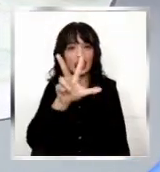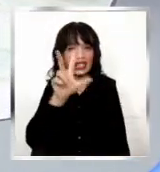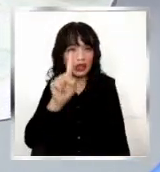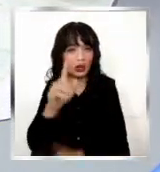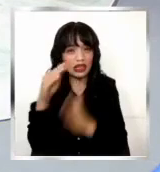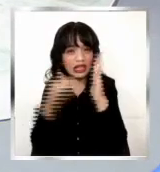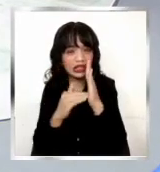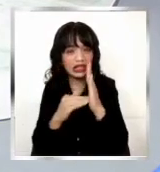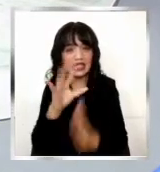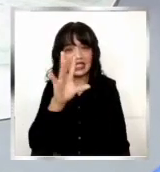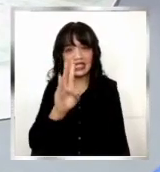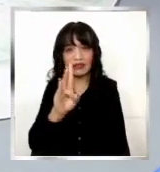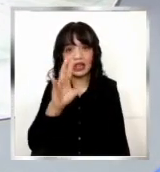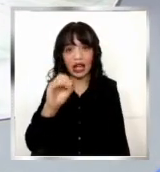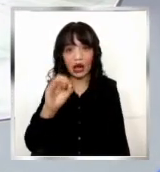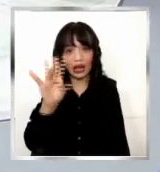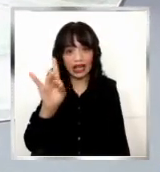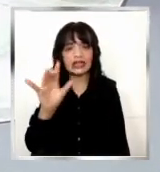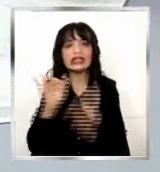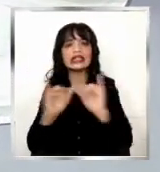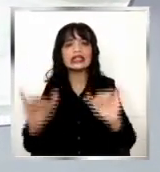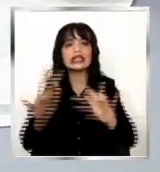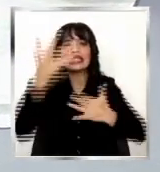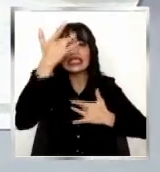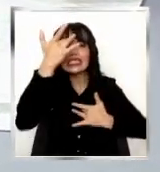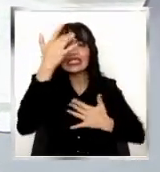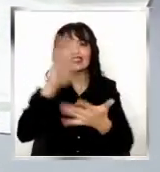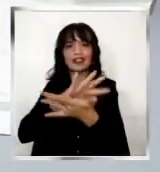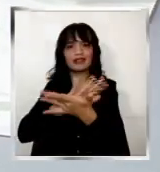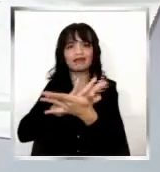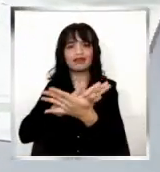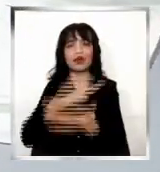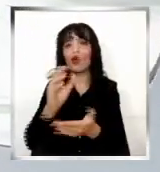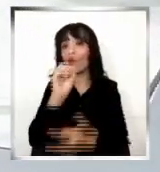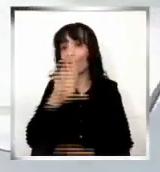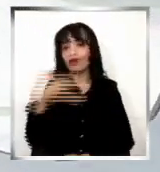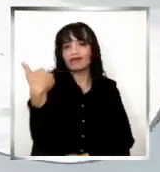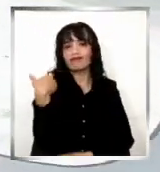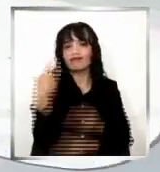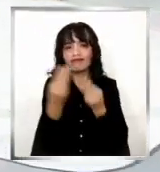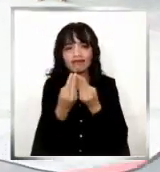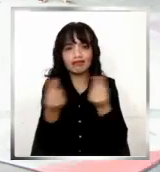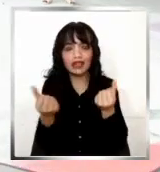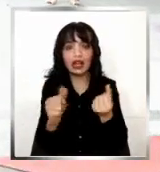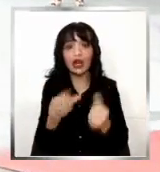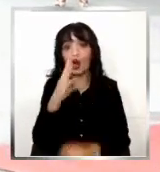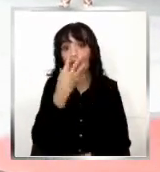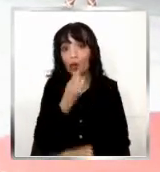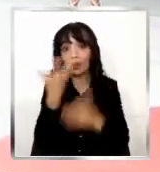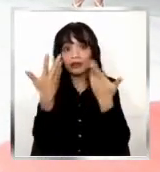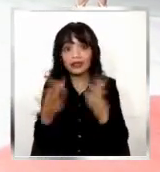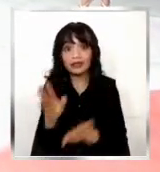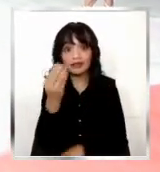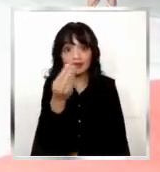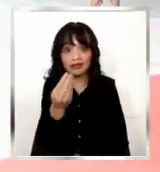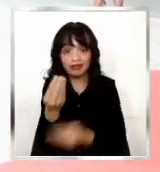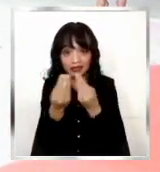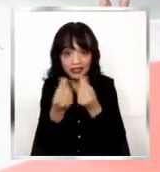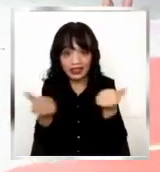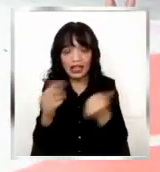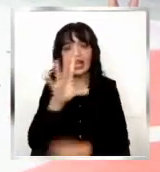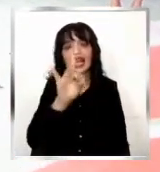31,708 ang mga aktibong kaso o yung mga hindi pa gumagaling. Ang mga naka-recover na dagdagan ng 86, kaya umabot